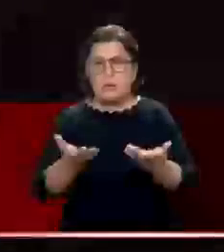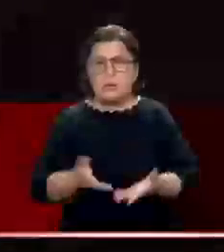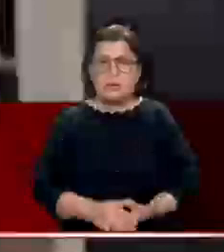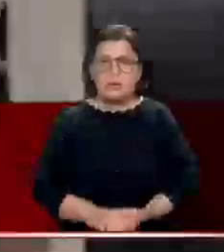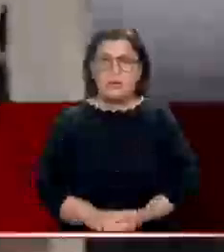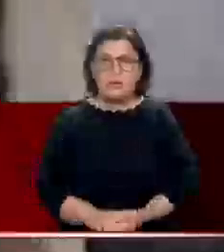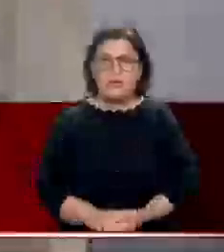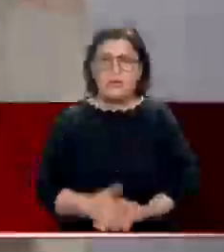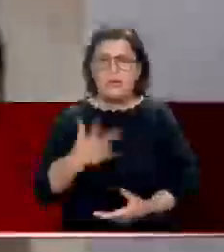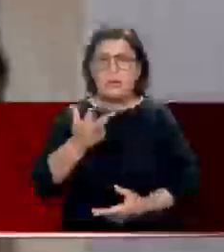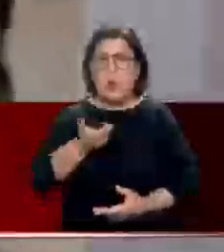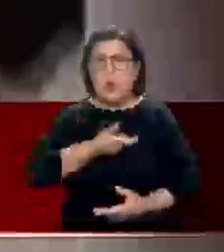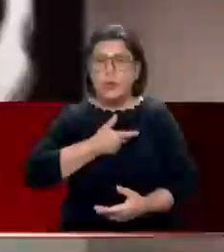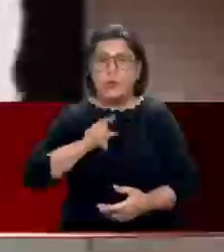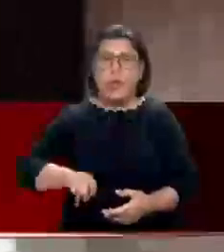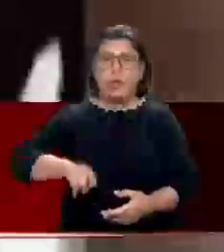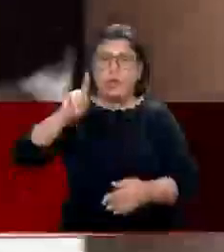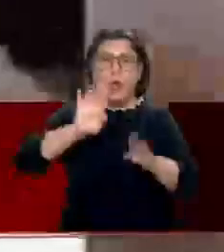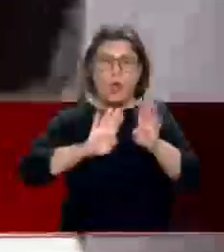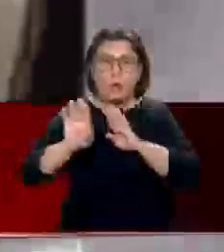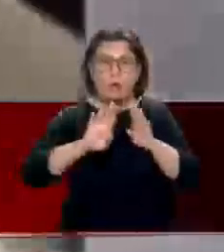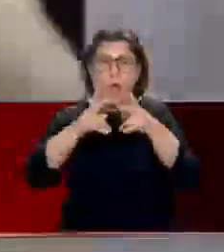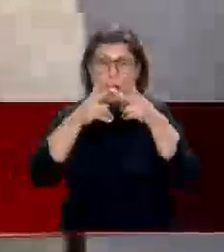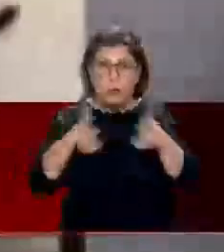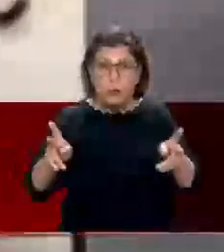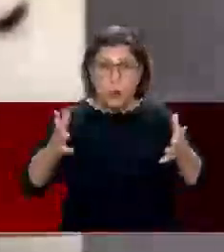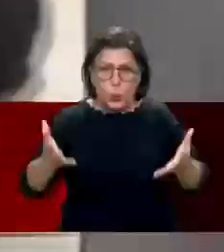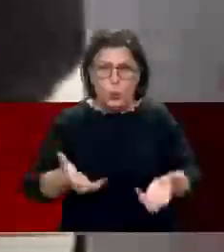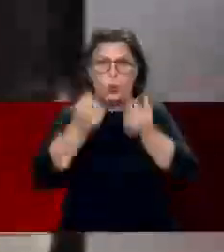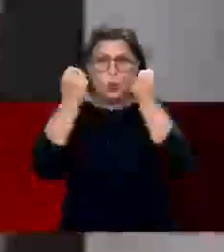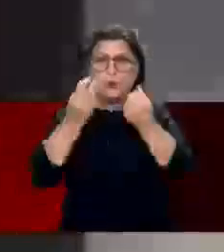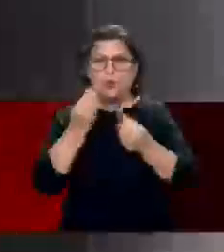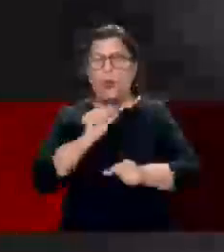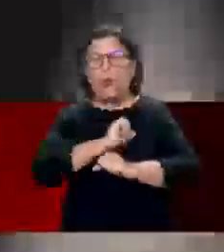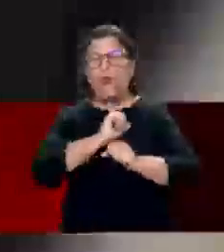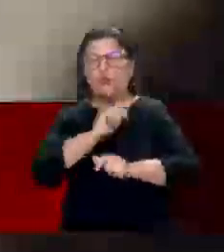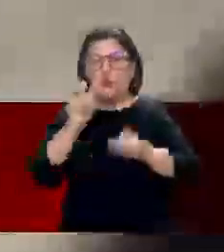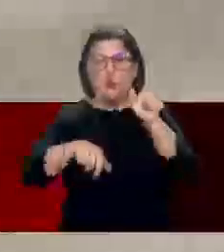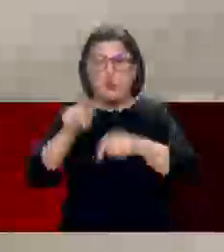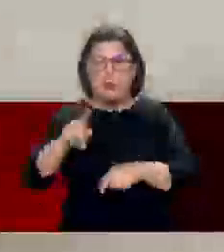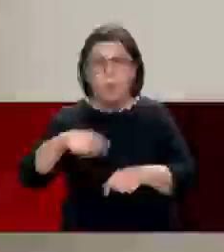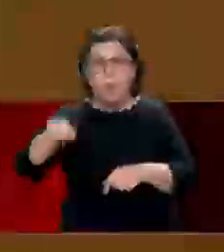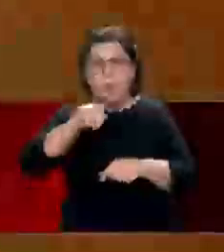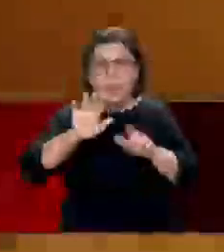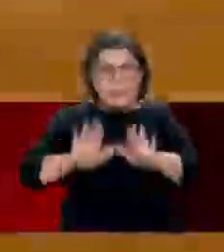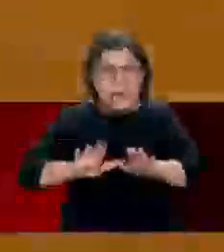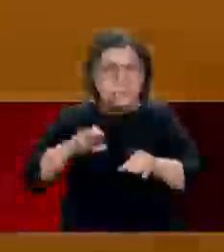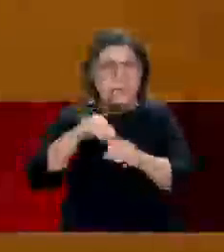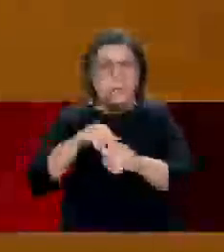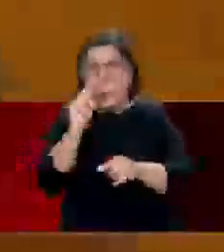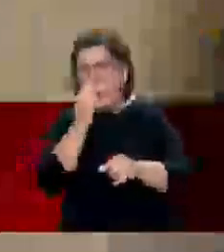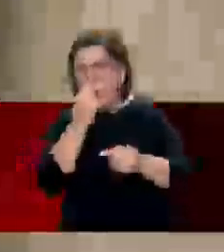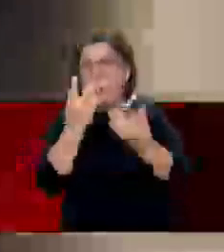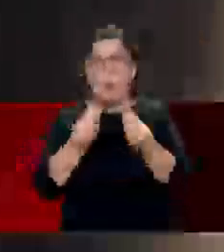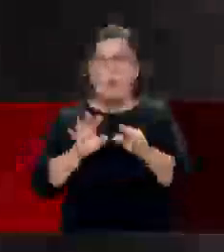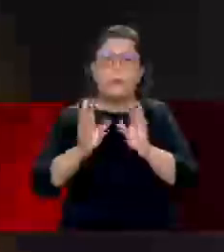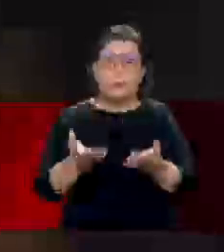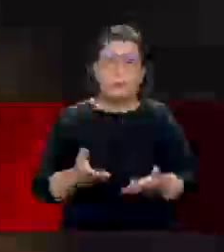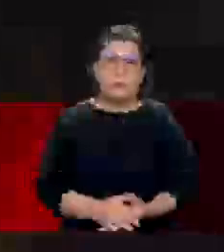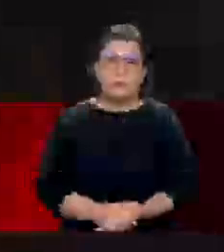tepkili ü öğrenci asansörün kapısının açılmasıyla kurtarıldı çok korkmuş lardı onları sakinleştirmek kolay